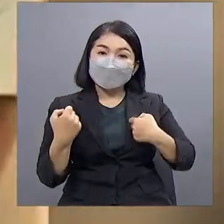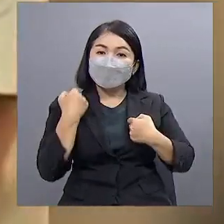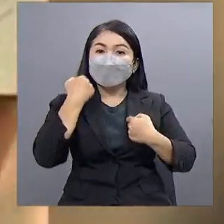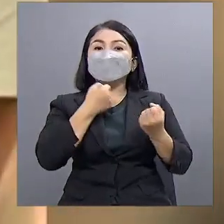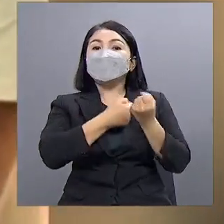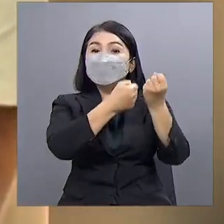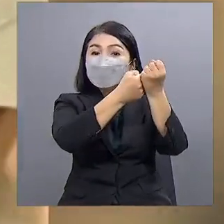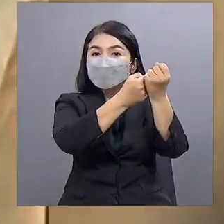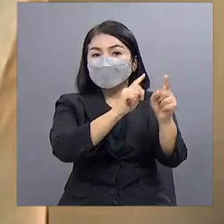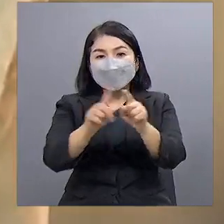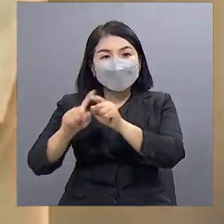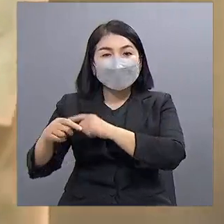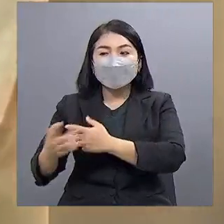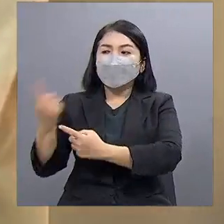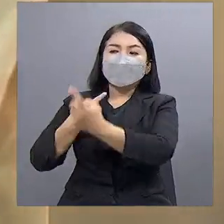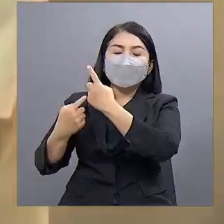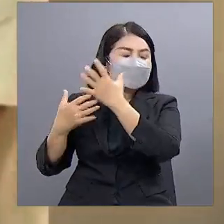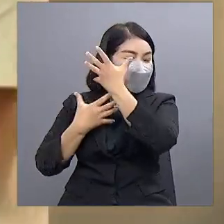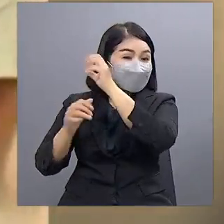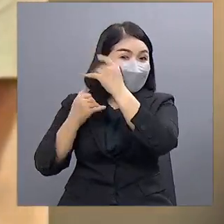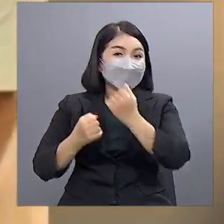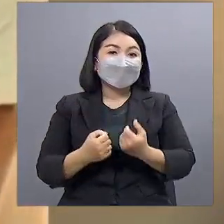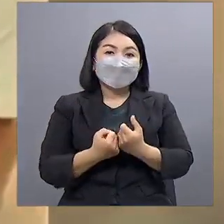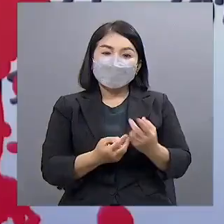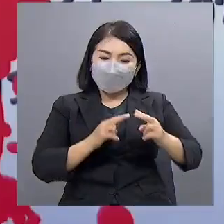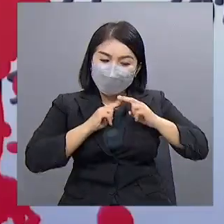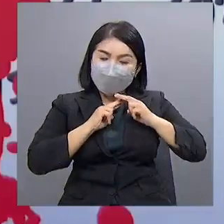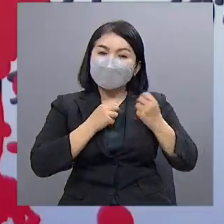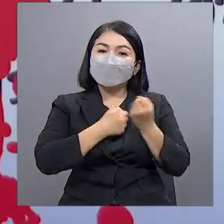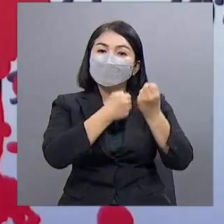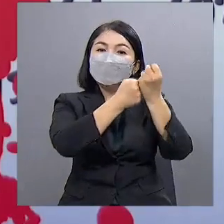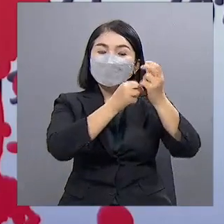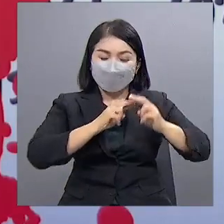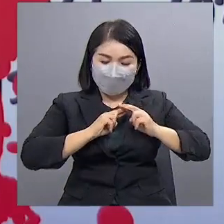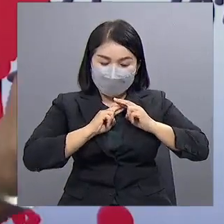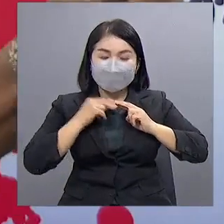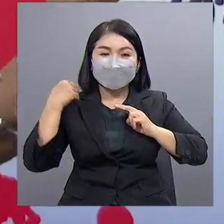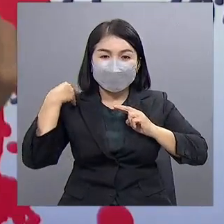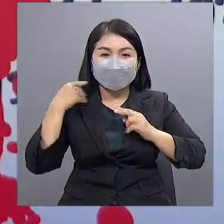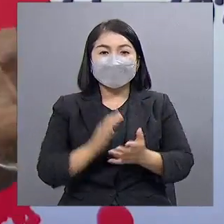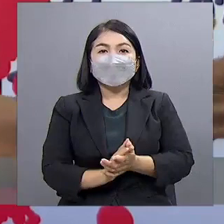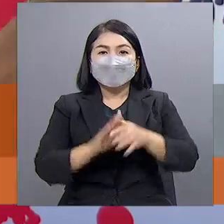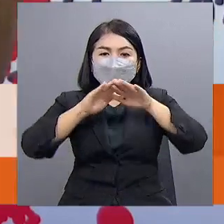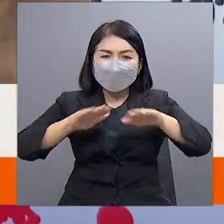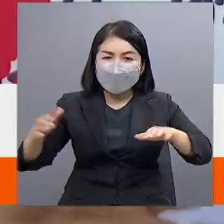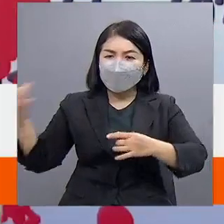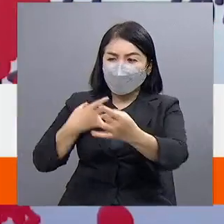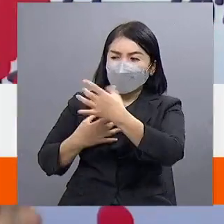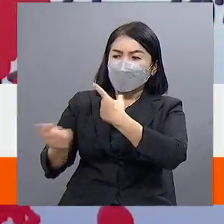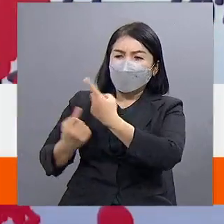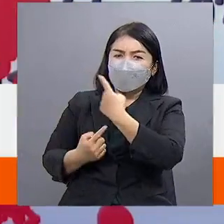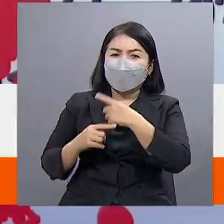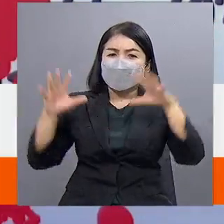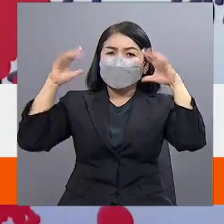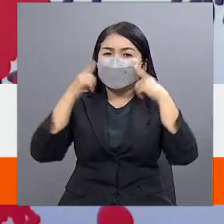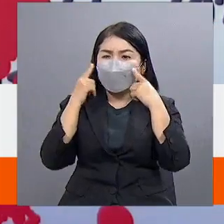ลบมาเป็นแรงผลักดันในการใช้ชีวิตค่ะ สมัยเด็กๆโดนล้อว่าไอ้หน้าผีนู่นนี่นั่นเยอะแยะมากมายมันผ่านตร